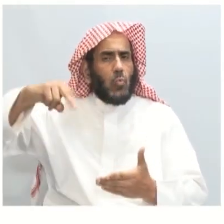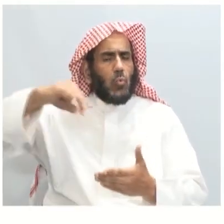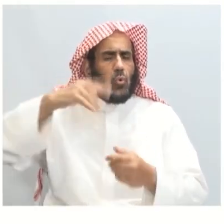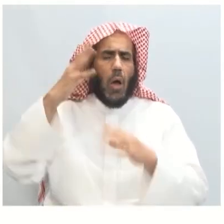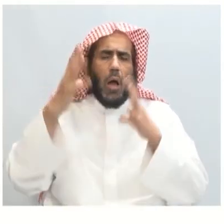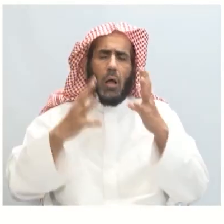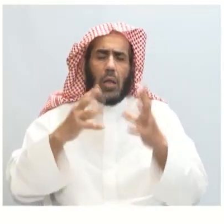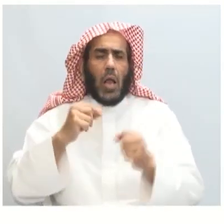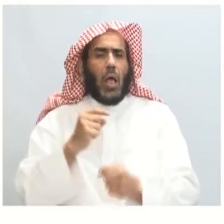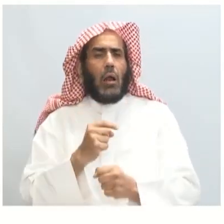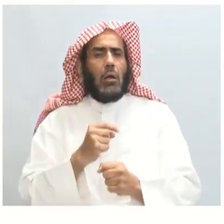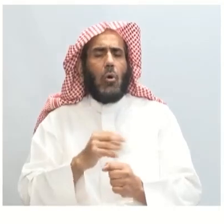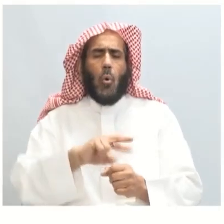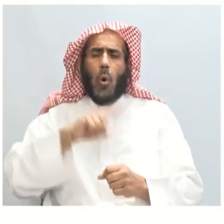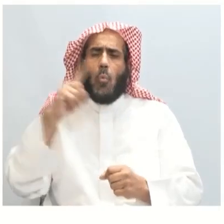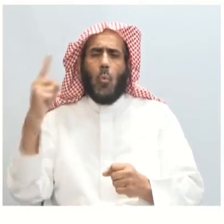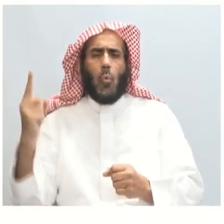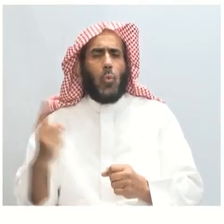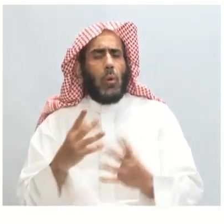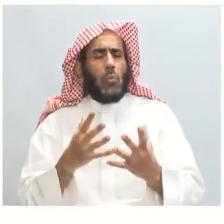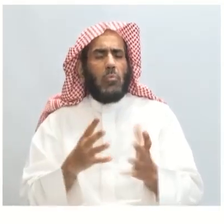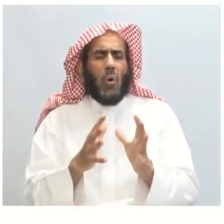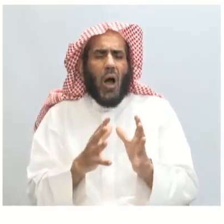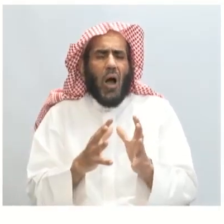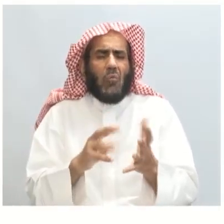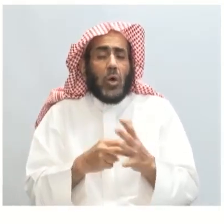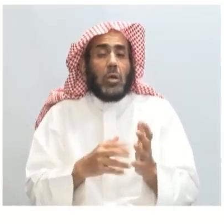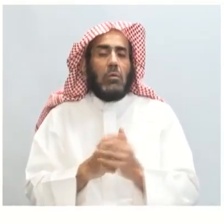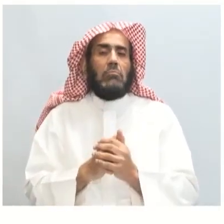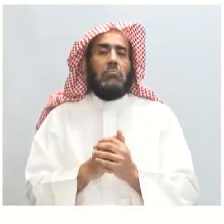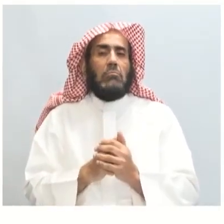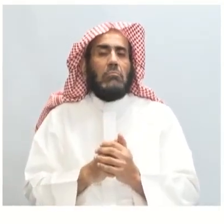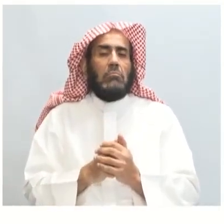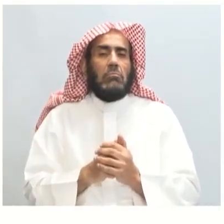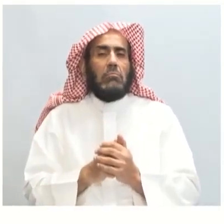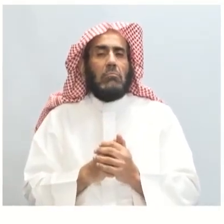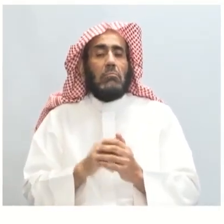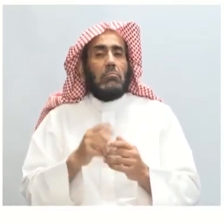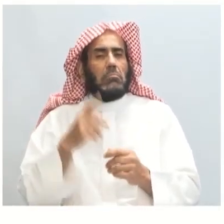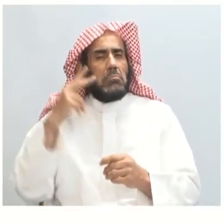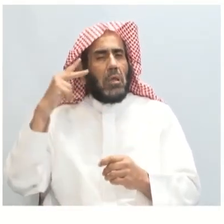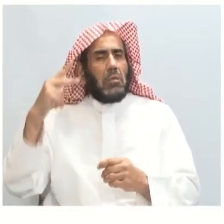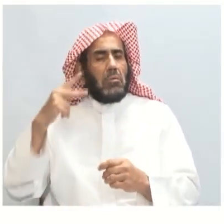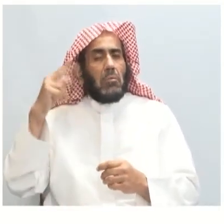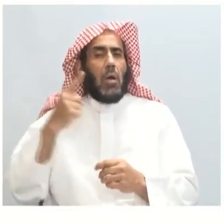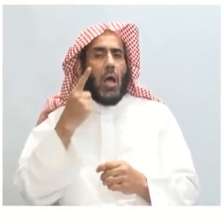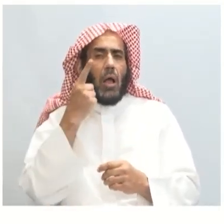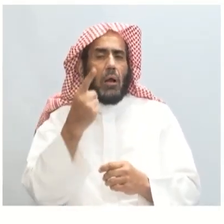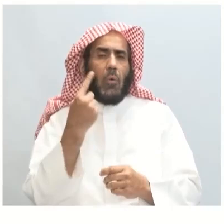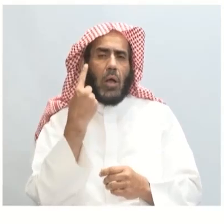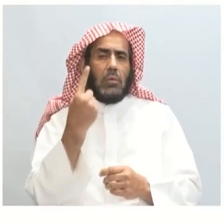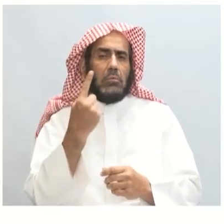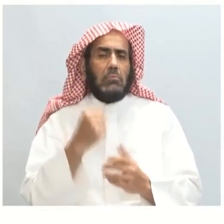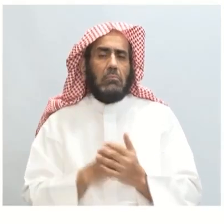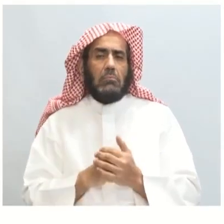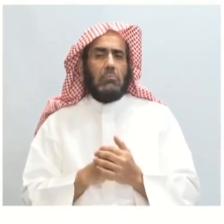الحيارى ومعظمهم خائف او وجل تظن بانك انت